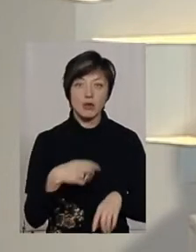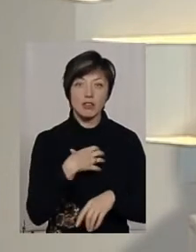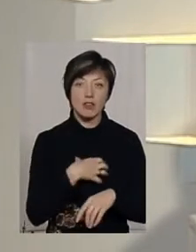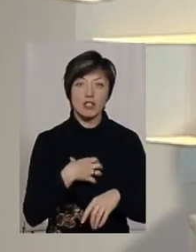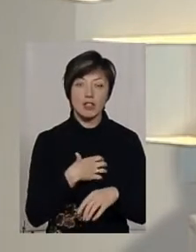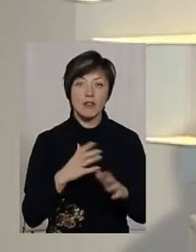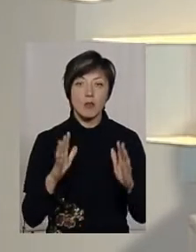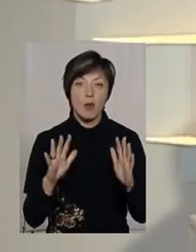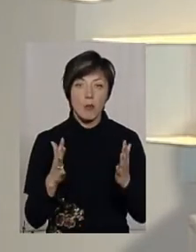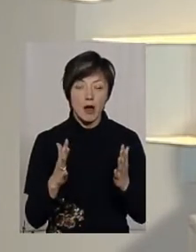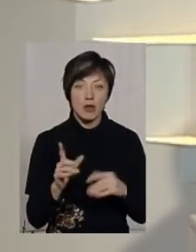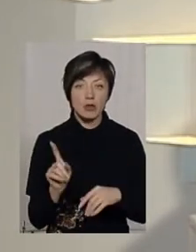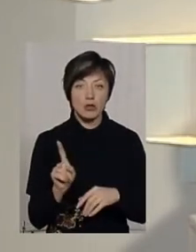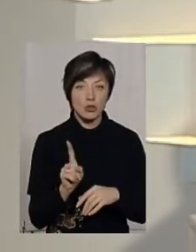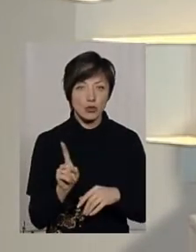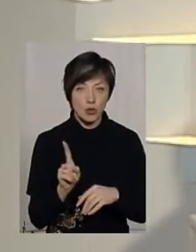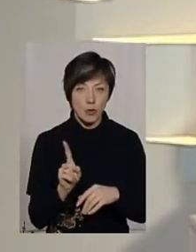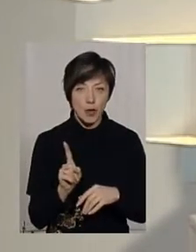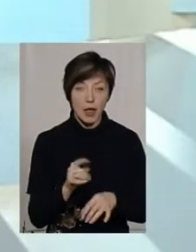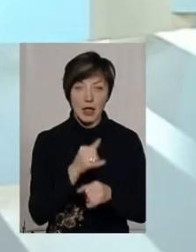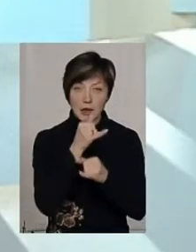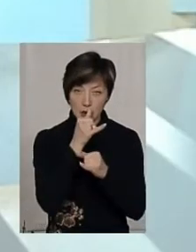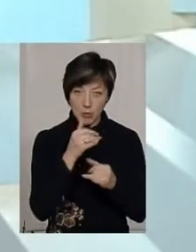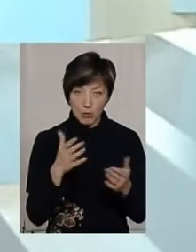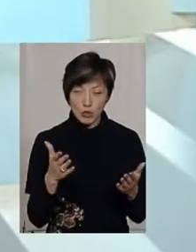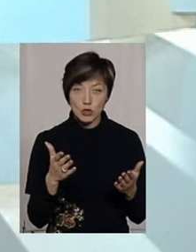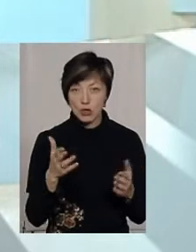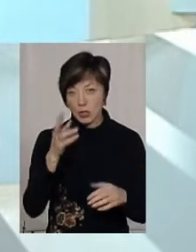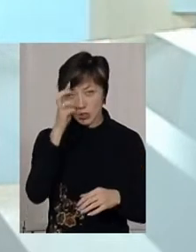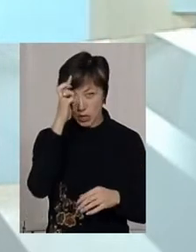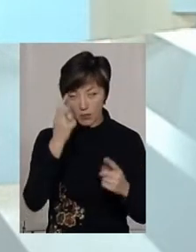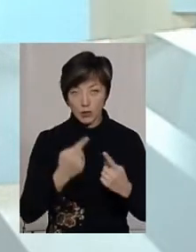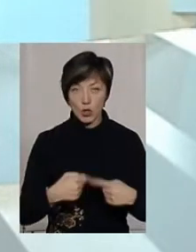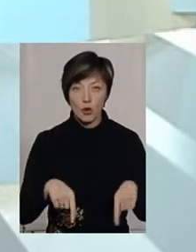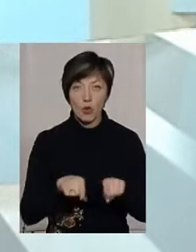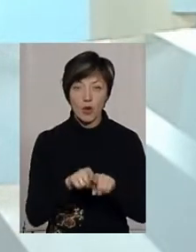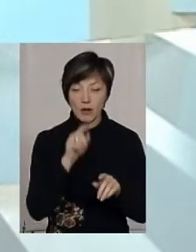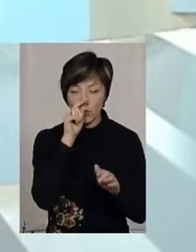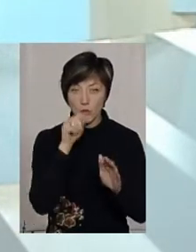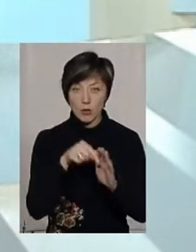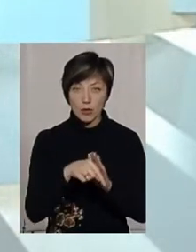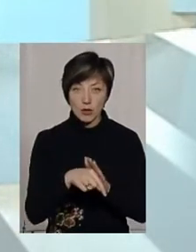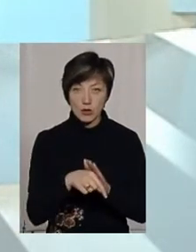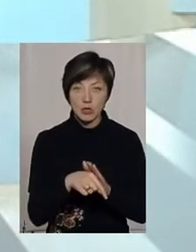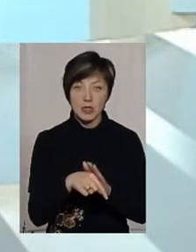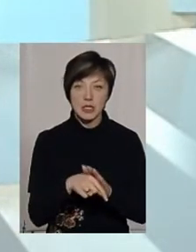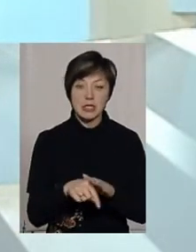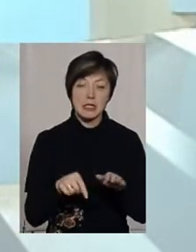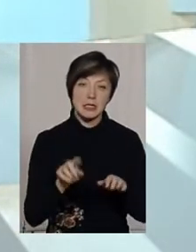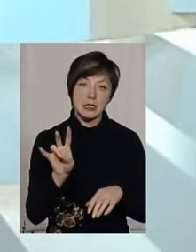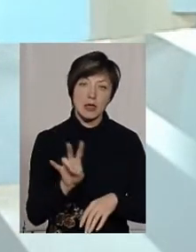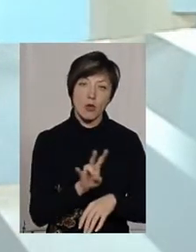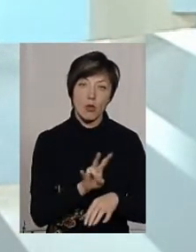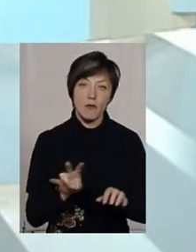важливий момент, що не може державні органи вмішуватися внутрі церковні